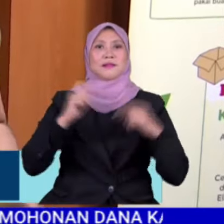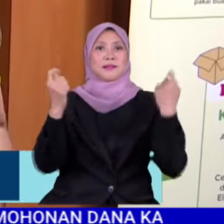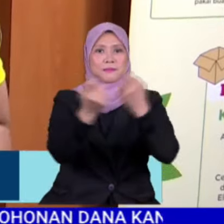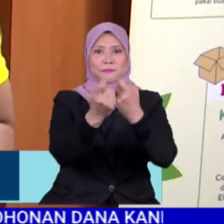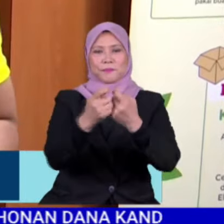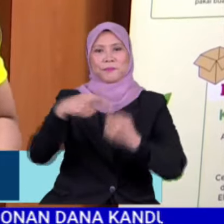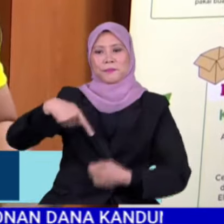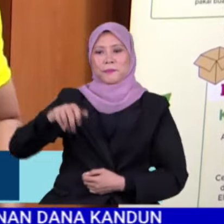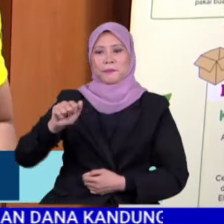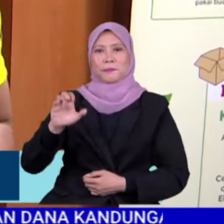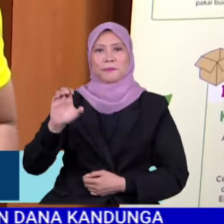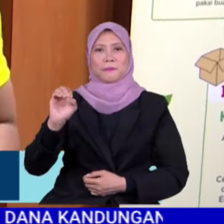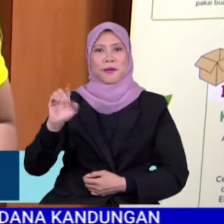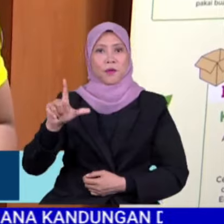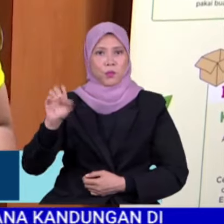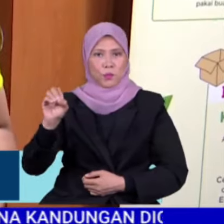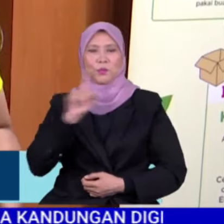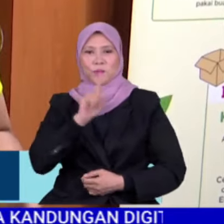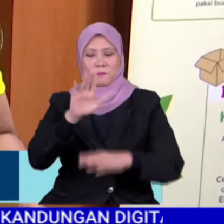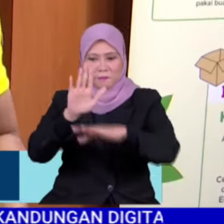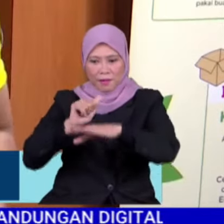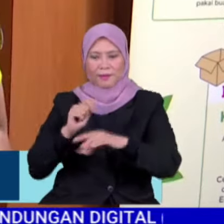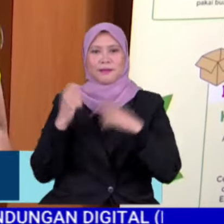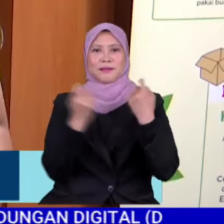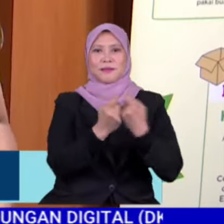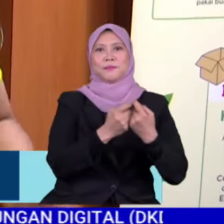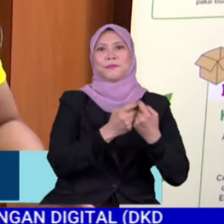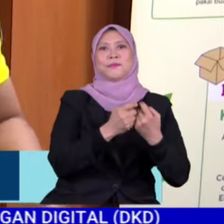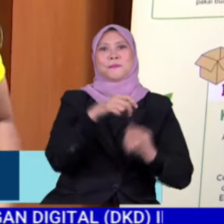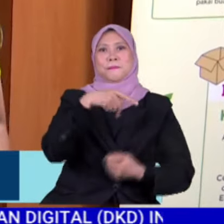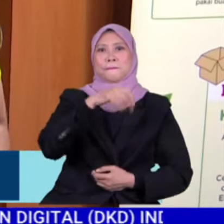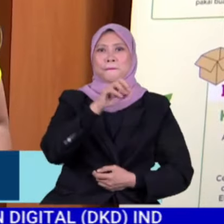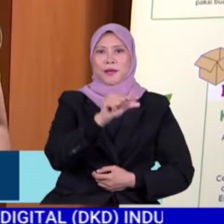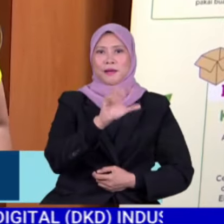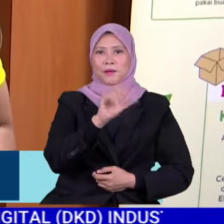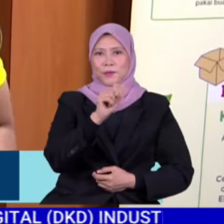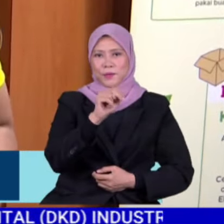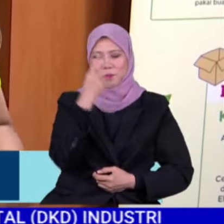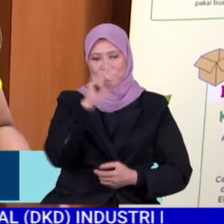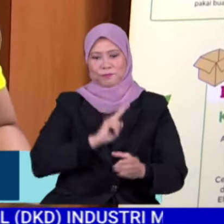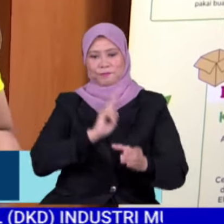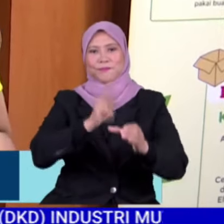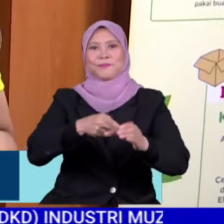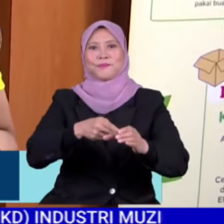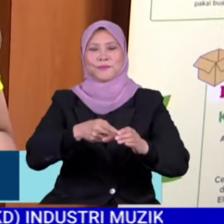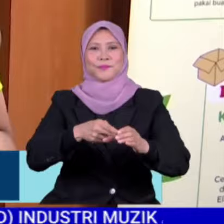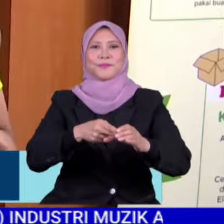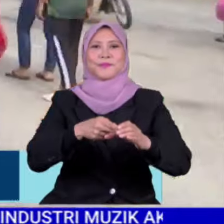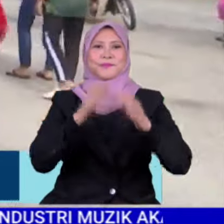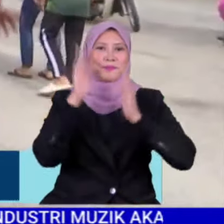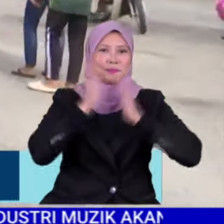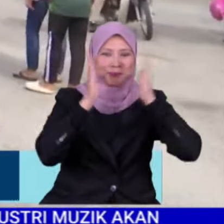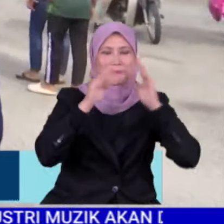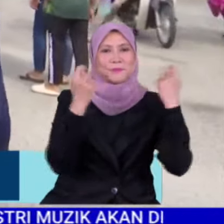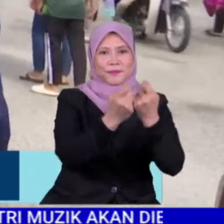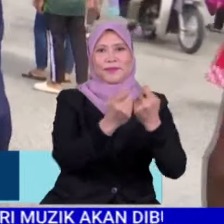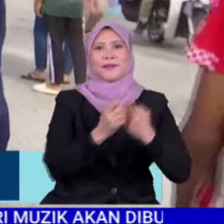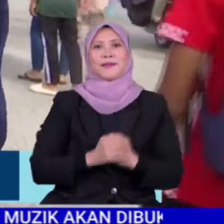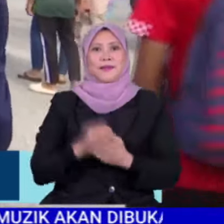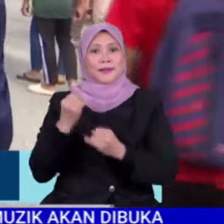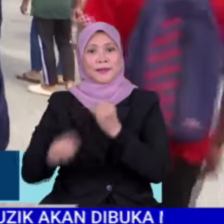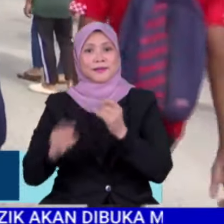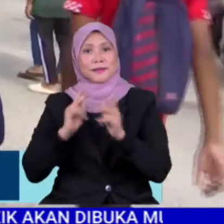Josue yang baru dipanggil oleh skuad Kim Panggon untuk membarisi skuad Harimau Melaya baru-baru ini. Akhir kata dari